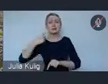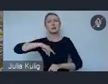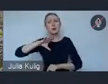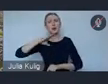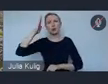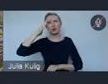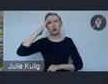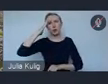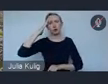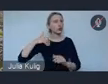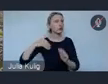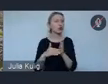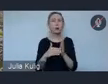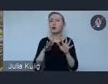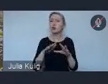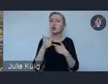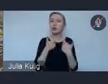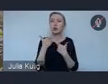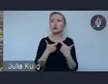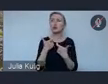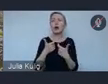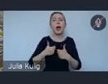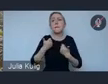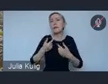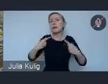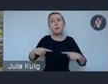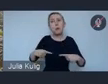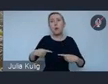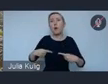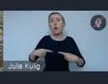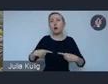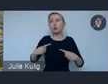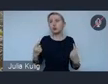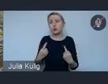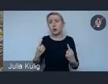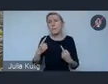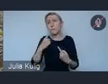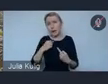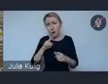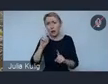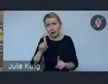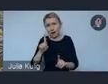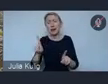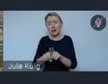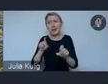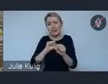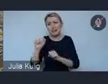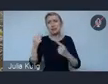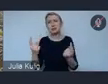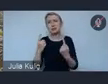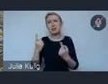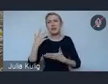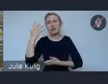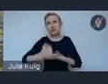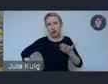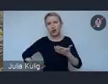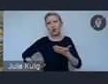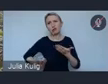robić co w naszej mocy żeby zapobiegać tym rzadkim ale jednak starzejącym się przypadku wykorzystania